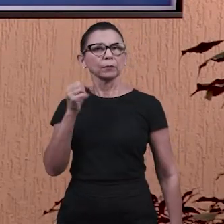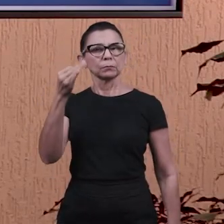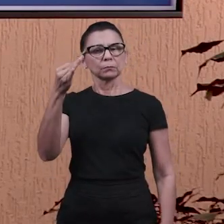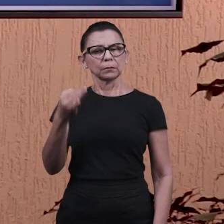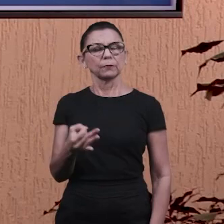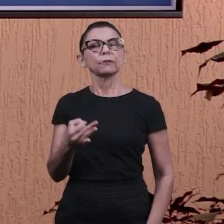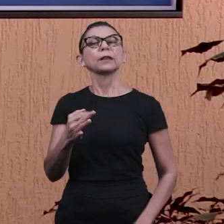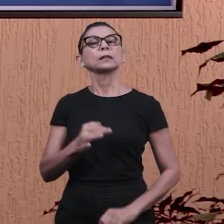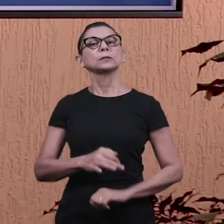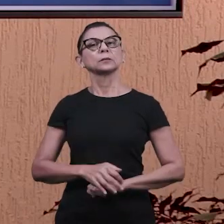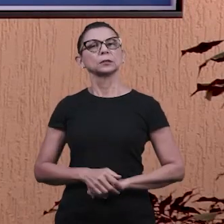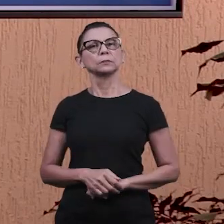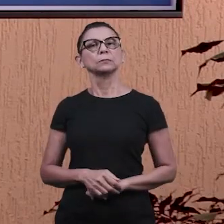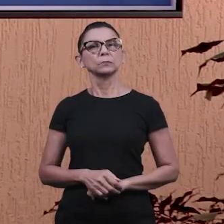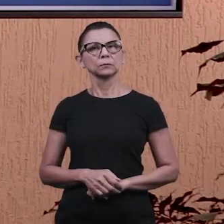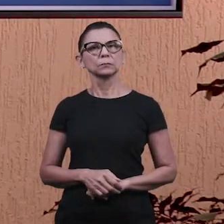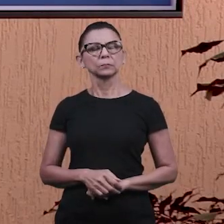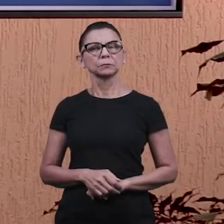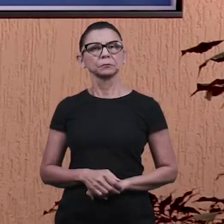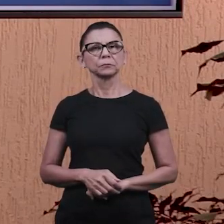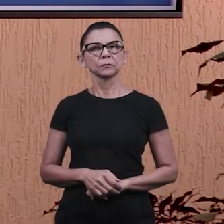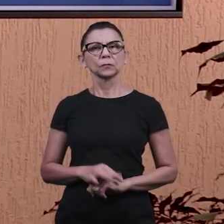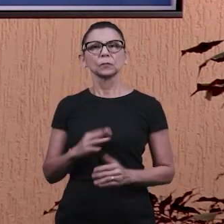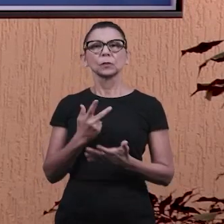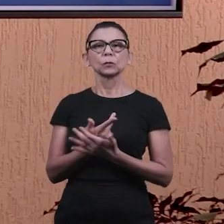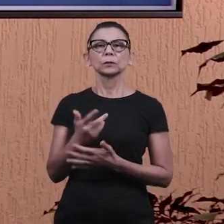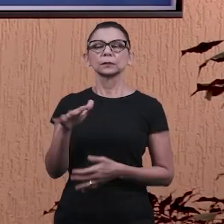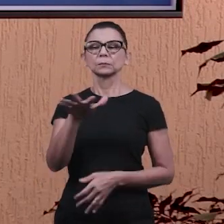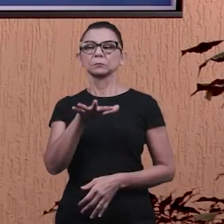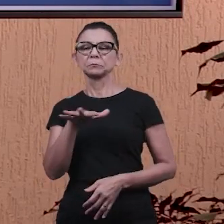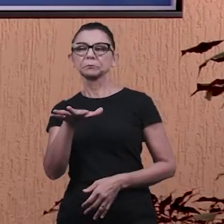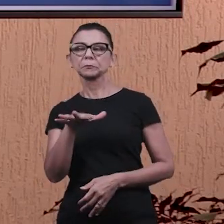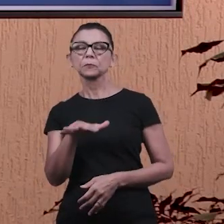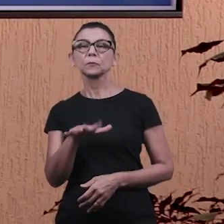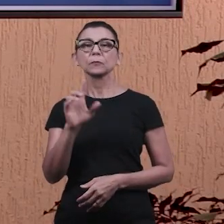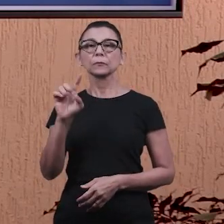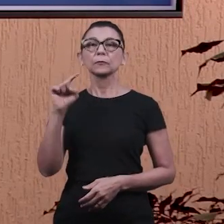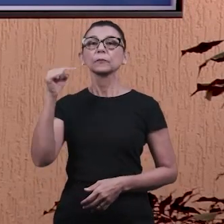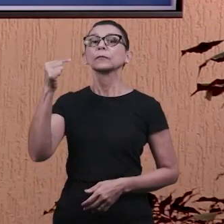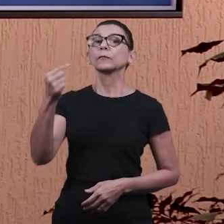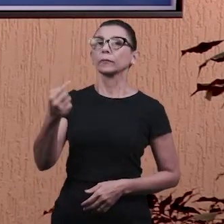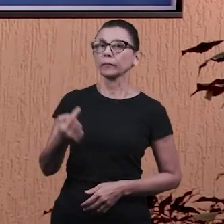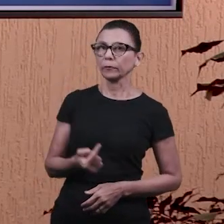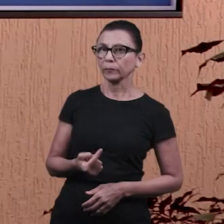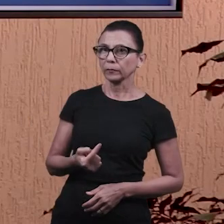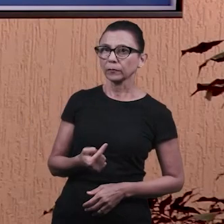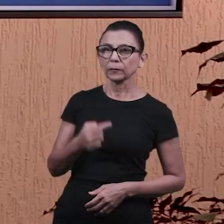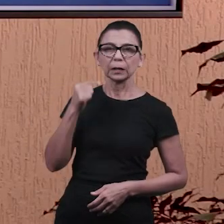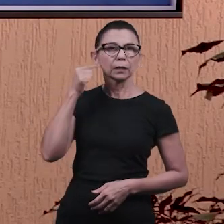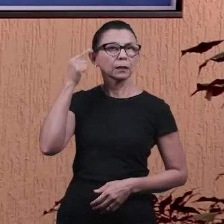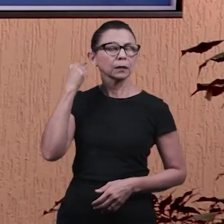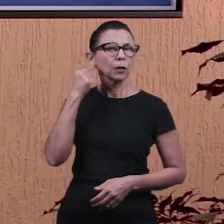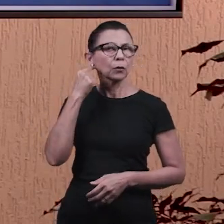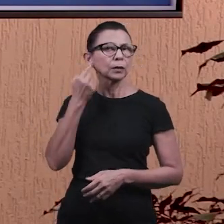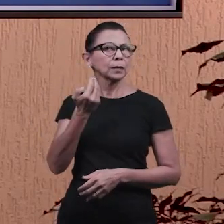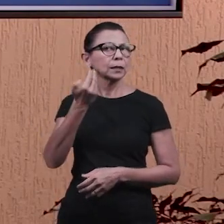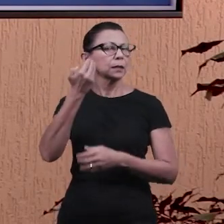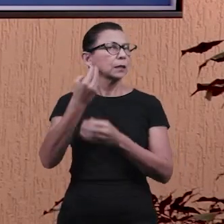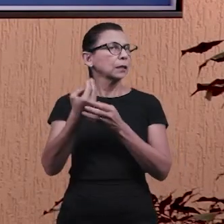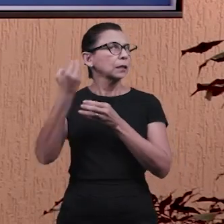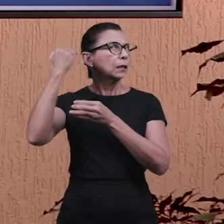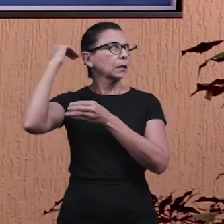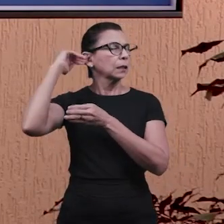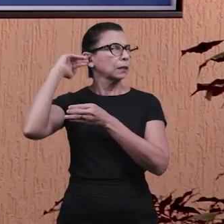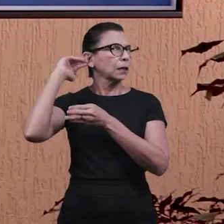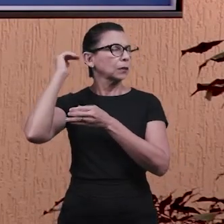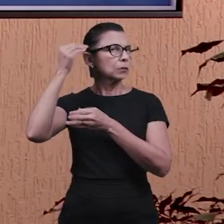une bonne acuité d'audition. Je dois entendre bien ce qui se passe au milieu. Et après cela, à partir de